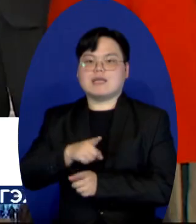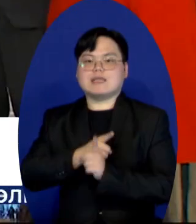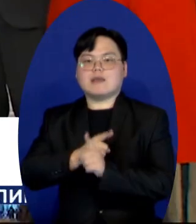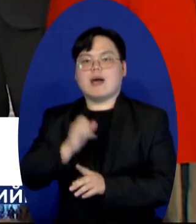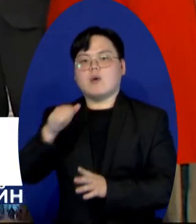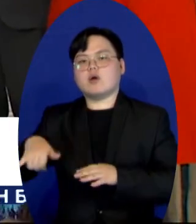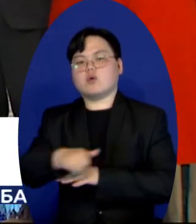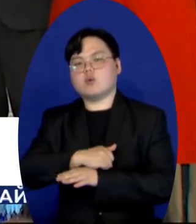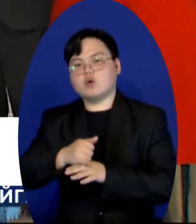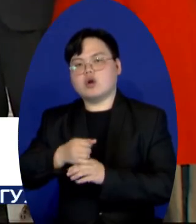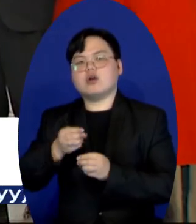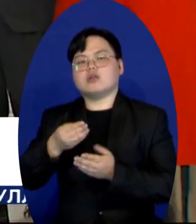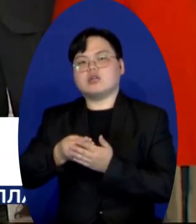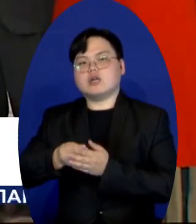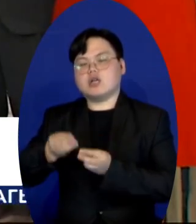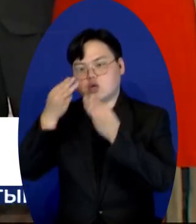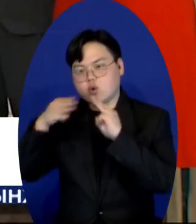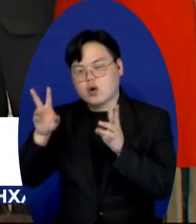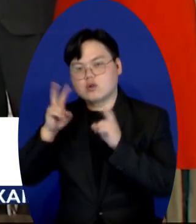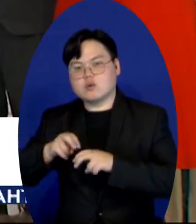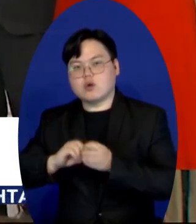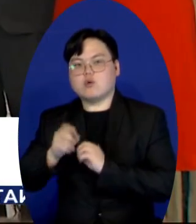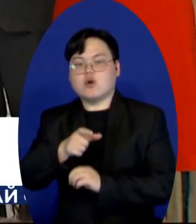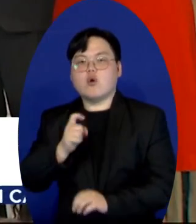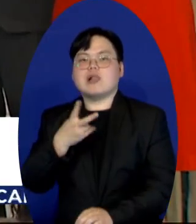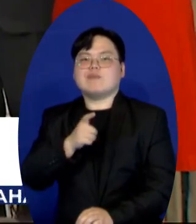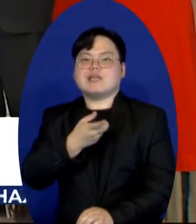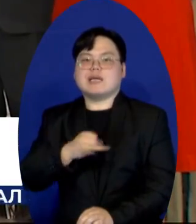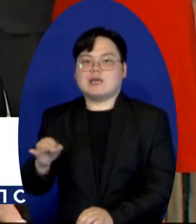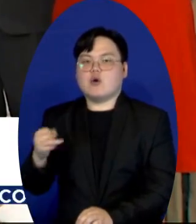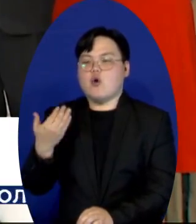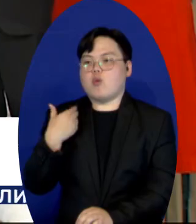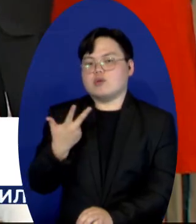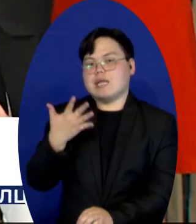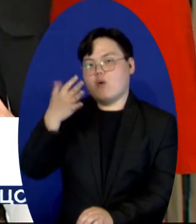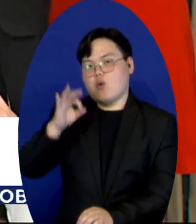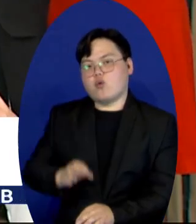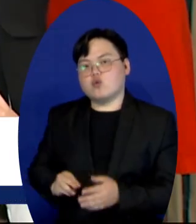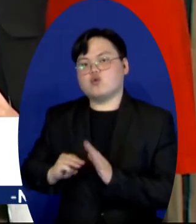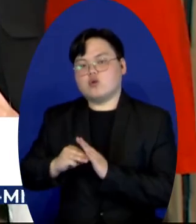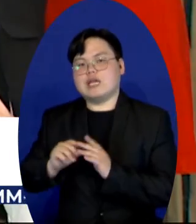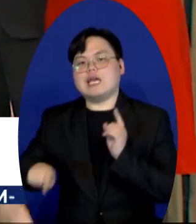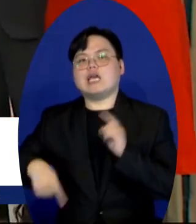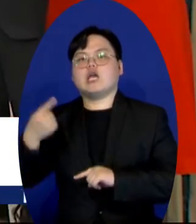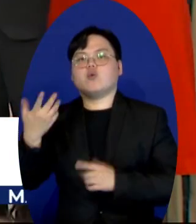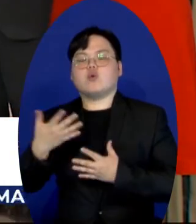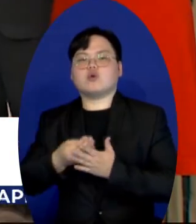нэгдсэн улс шинжээчдийн тооцоосноор хүлэмжийн хин ялгаруултыг өмнө 35% төлөвлөж байснаас хавьгүй илүү буюу 44%